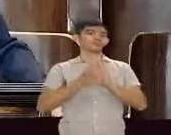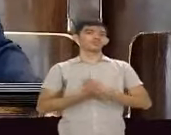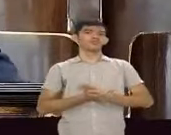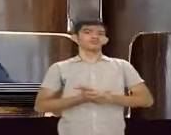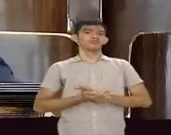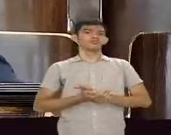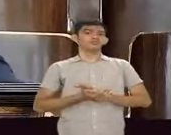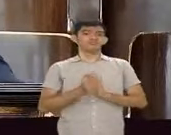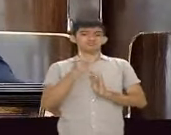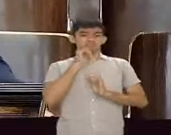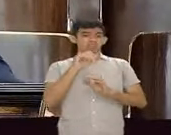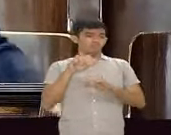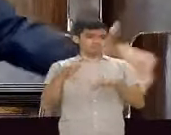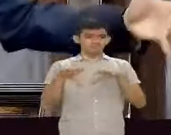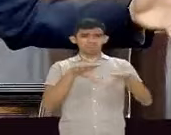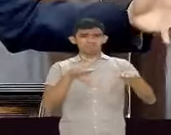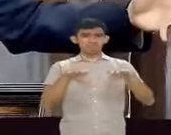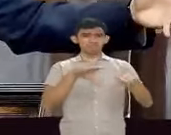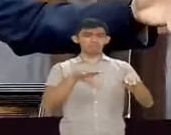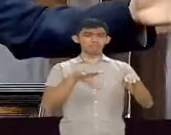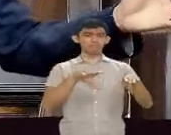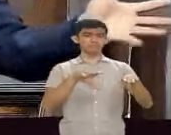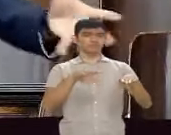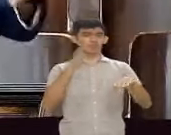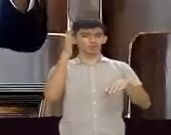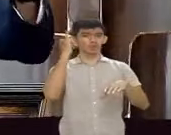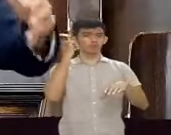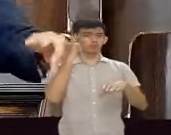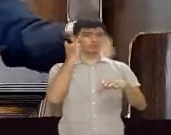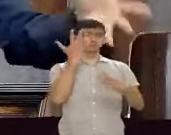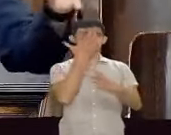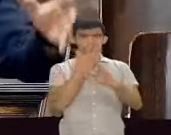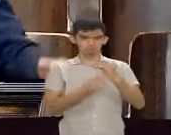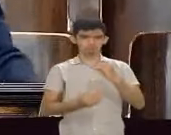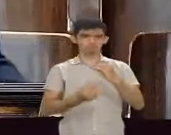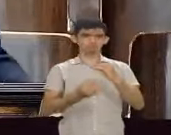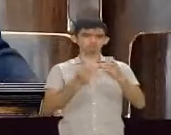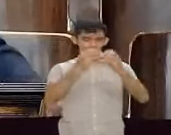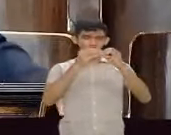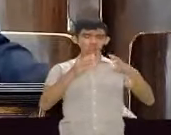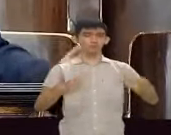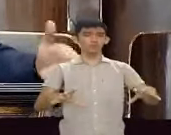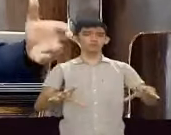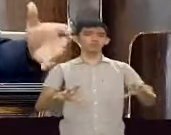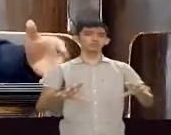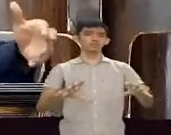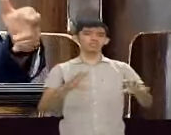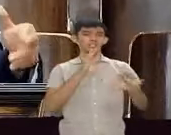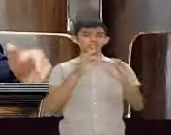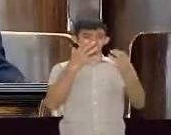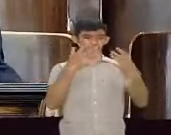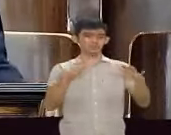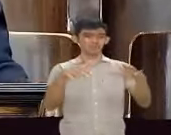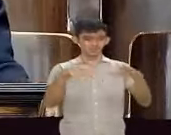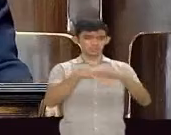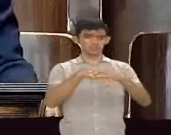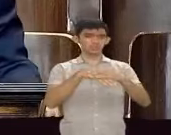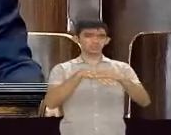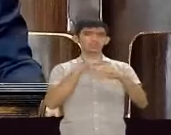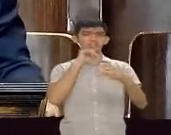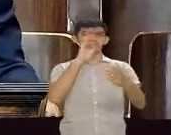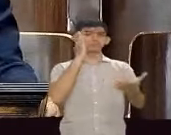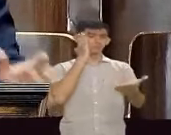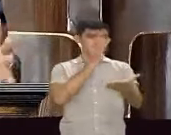active. Nga nung mawaman, inigabot sa adult, sa couple, nga na, dagham kog anak, good anak. Di